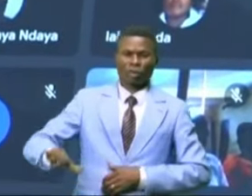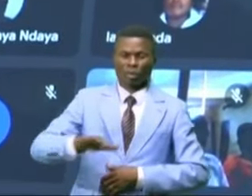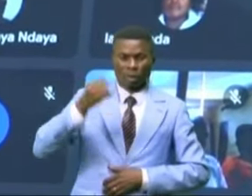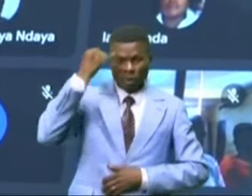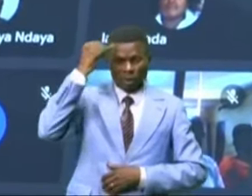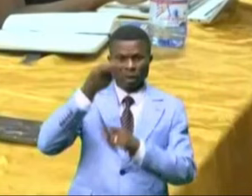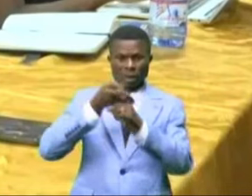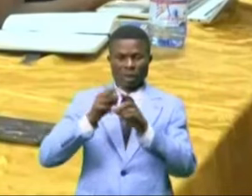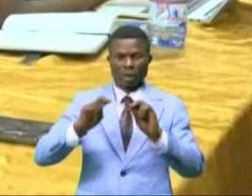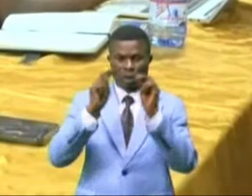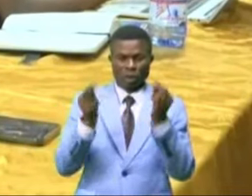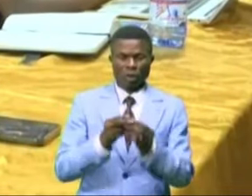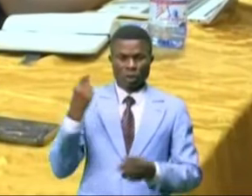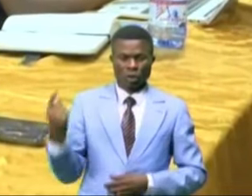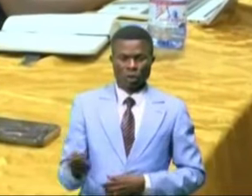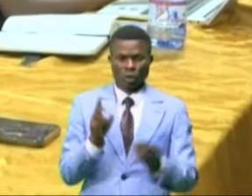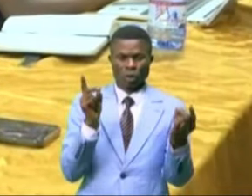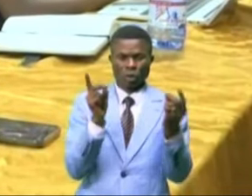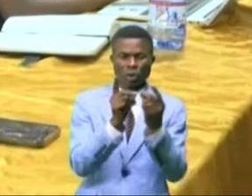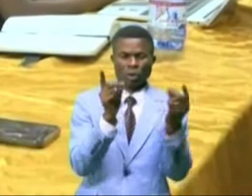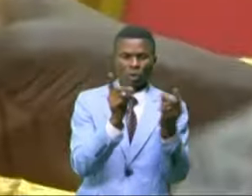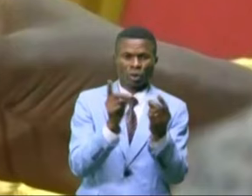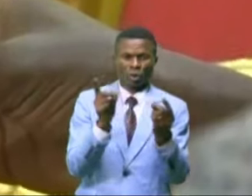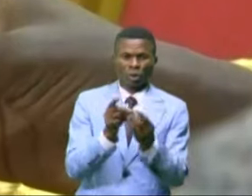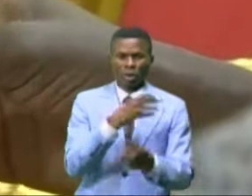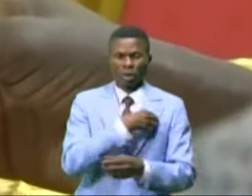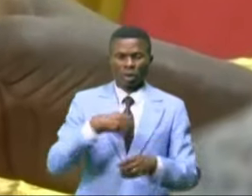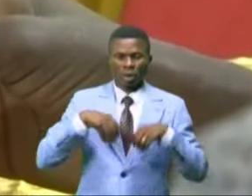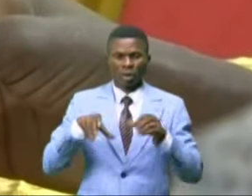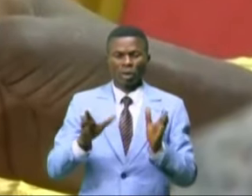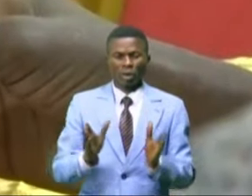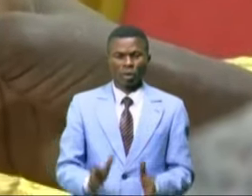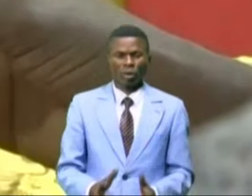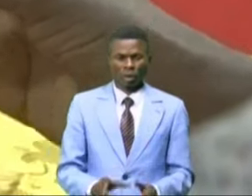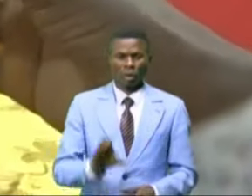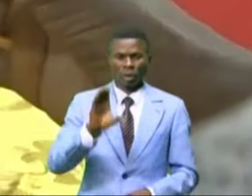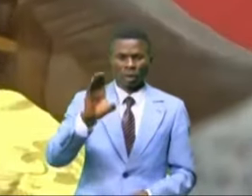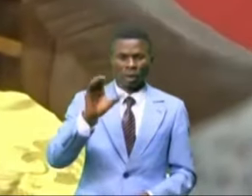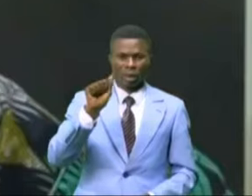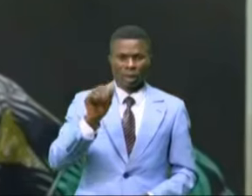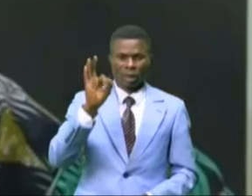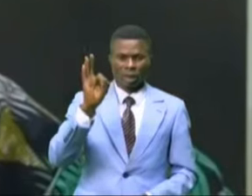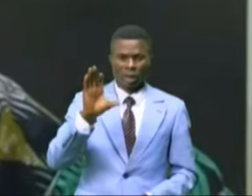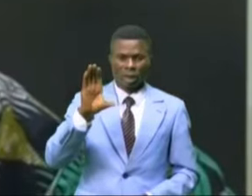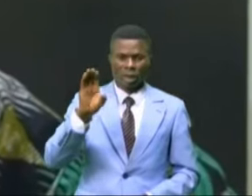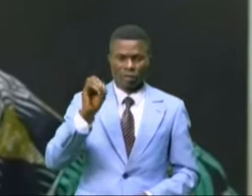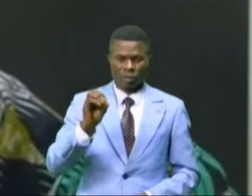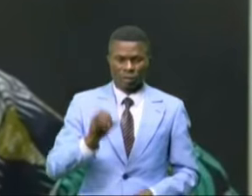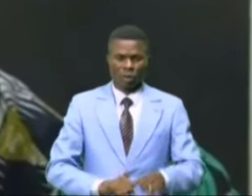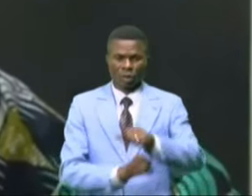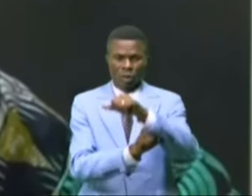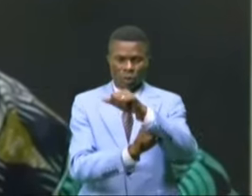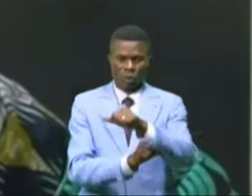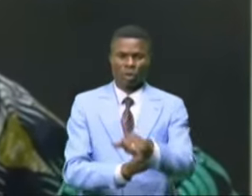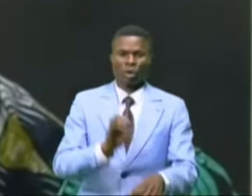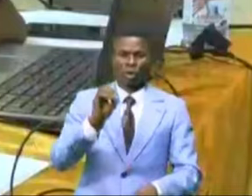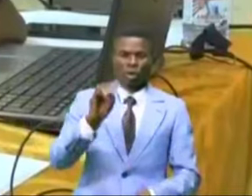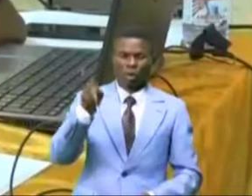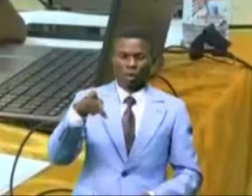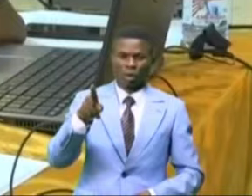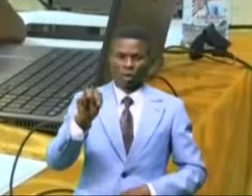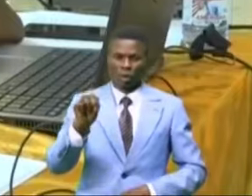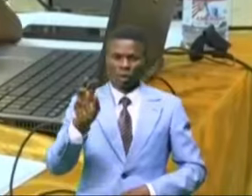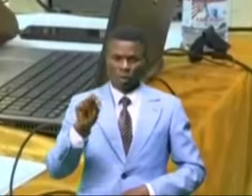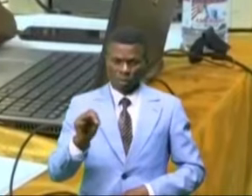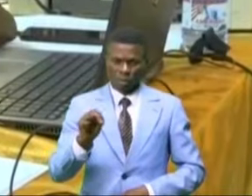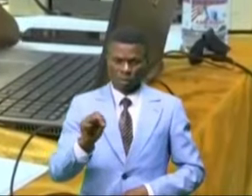initiative du cadre permanent des concertations de la femme congolaise CAFCO avec l'appui de Open Society Africa. Cette